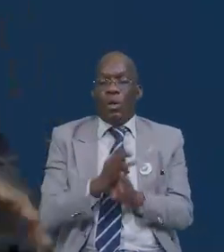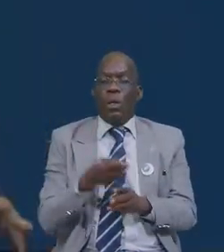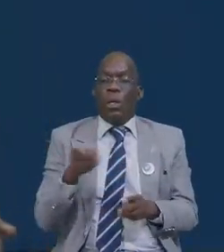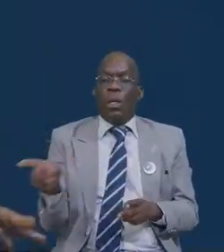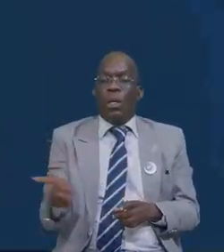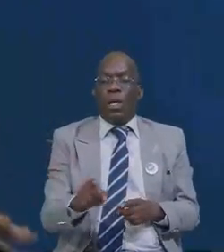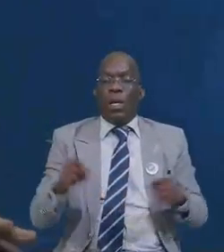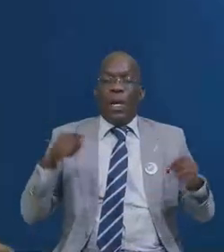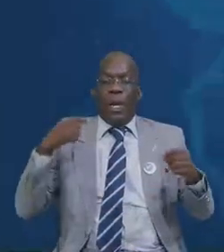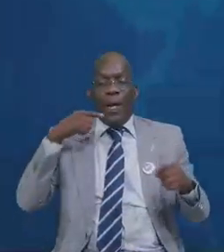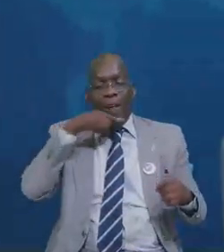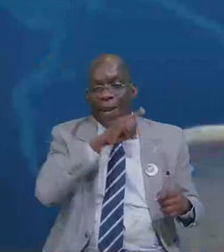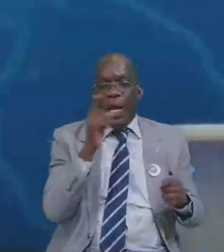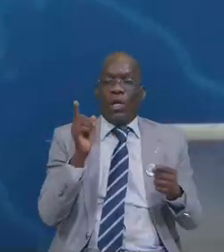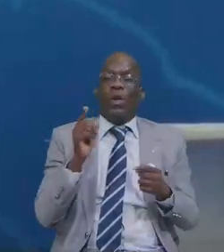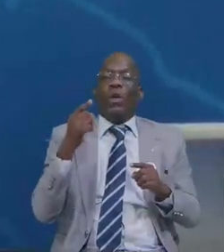Ils aiment